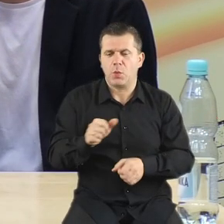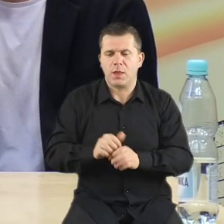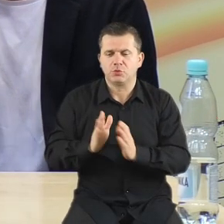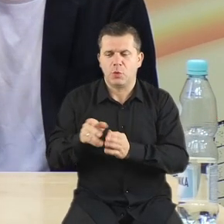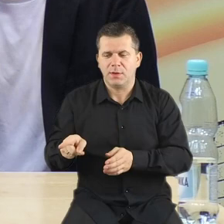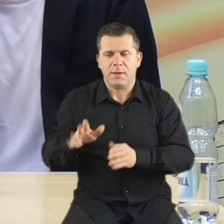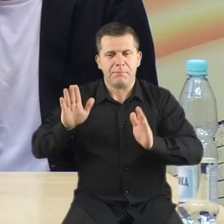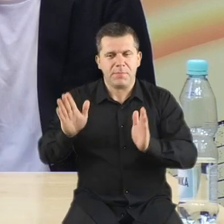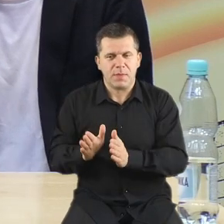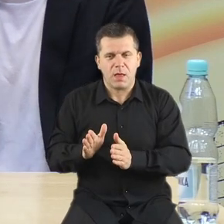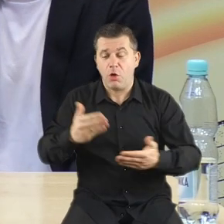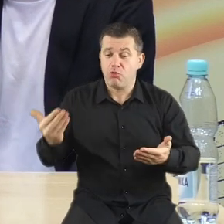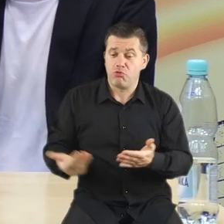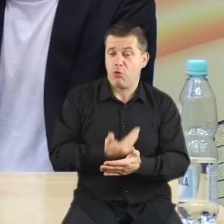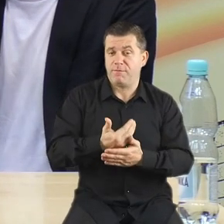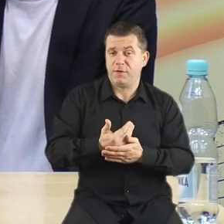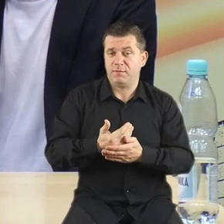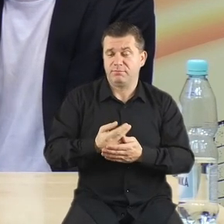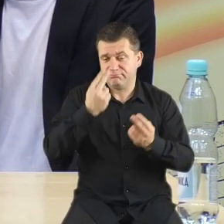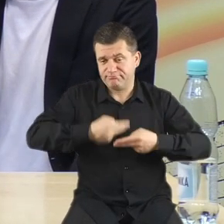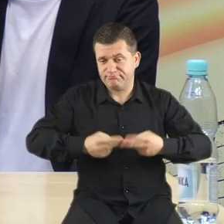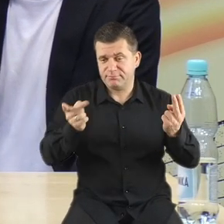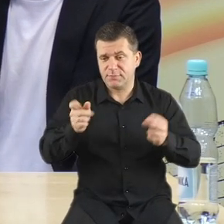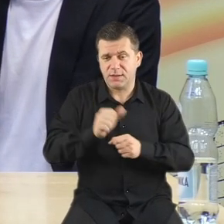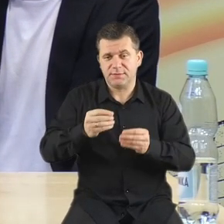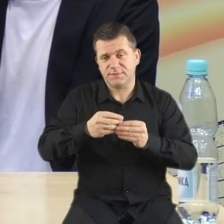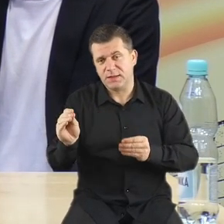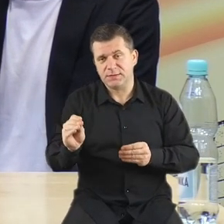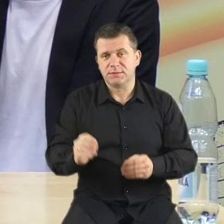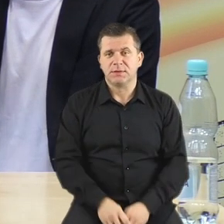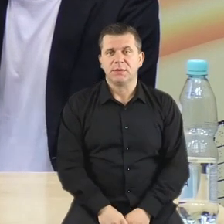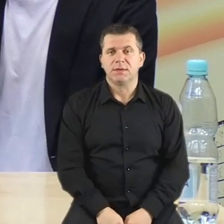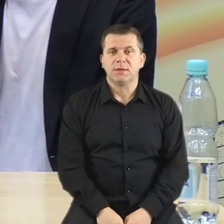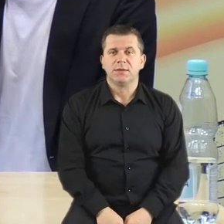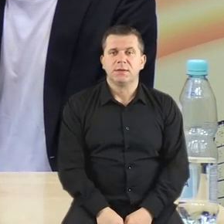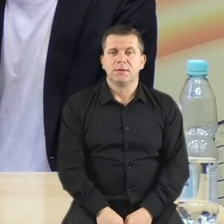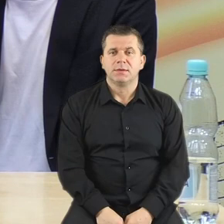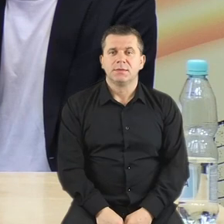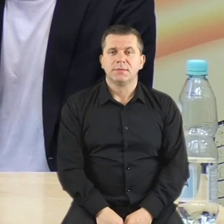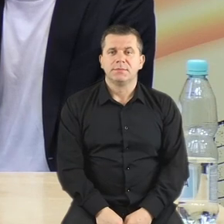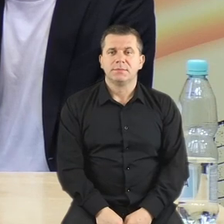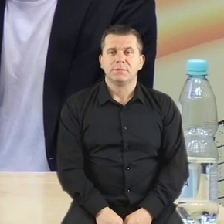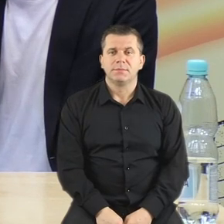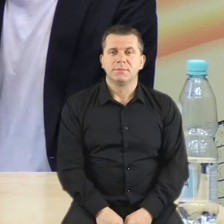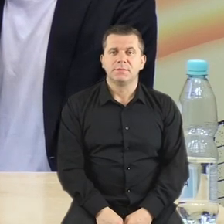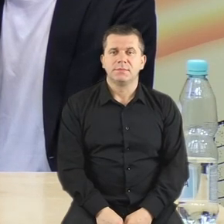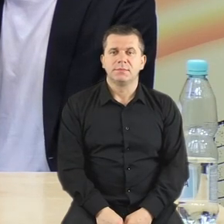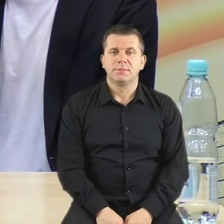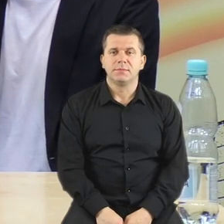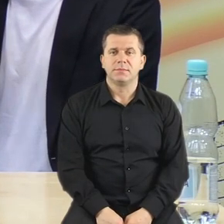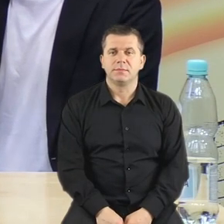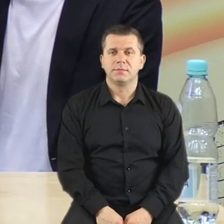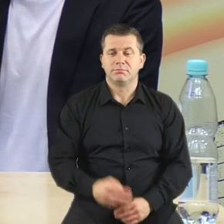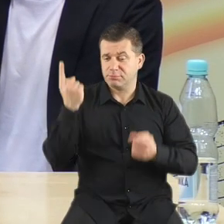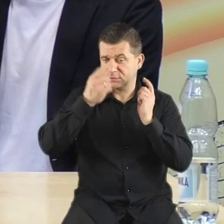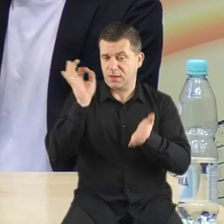mniej, a w tym nowym wydaniu już jest jakby więcej. Tak. A jeśli chodzi o... No myślę,